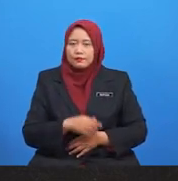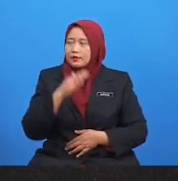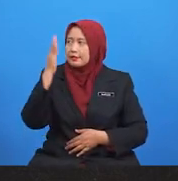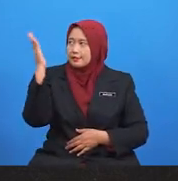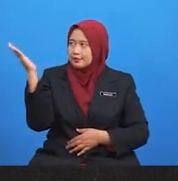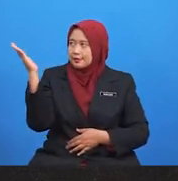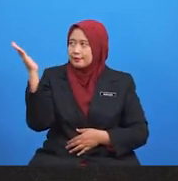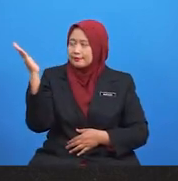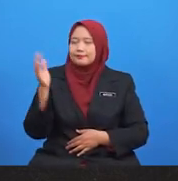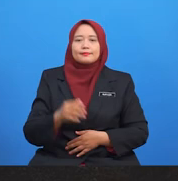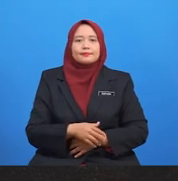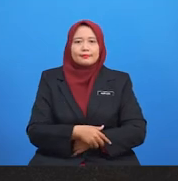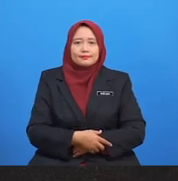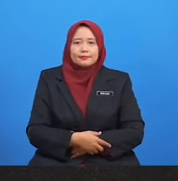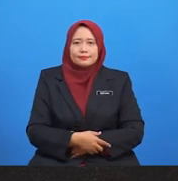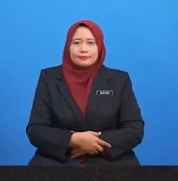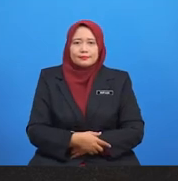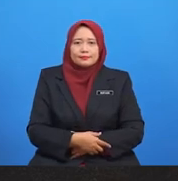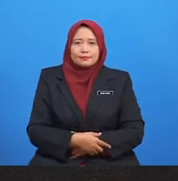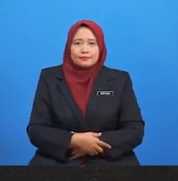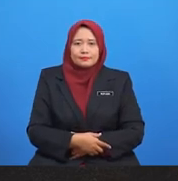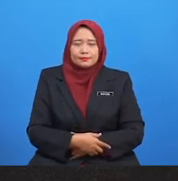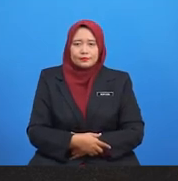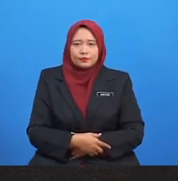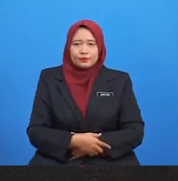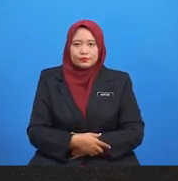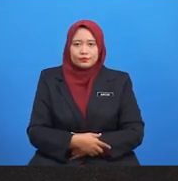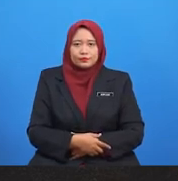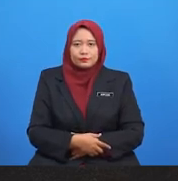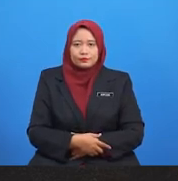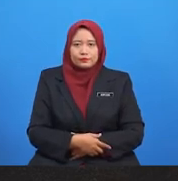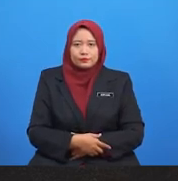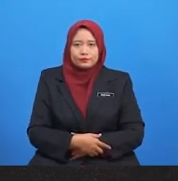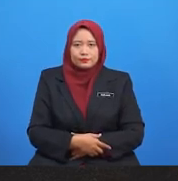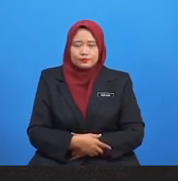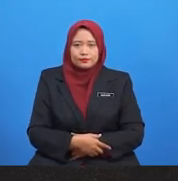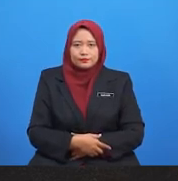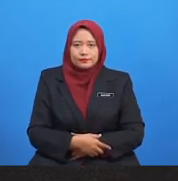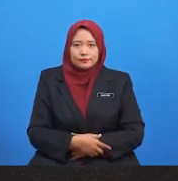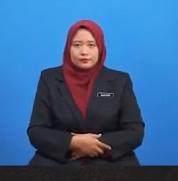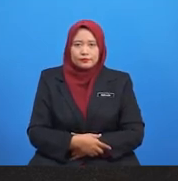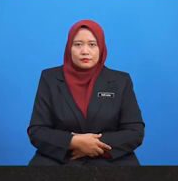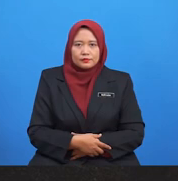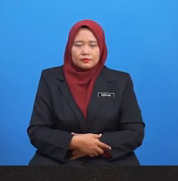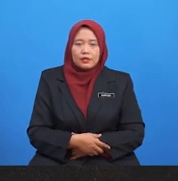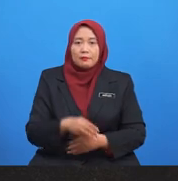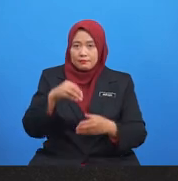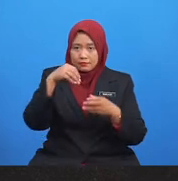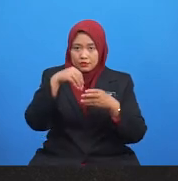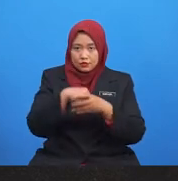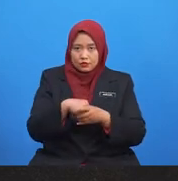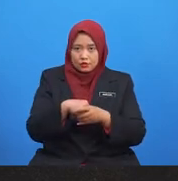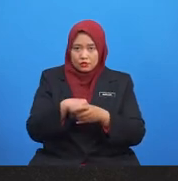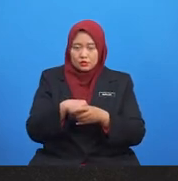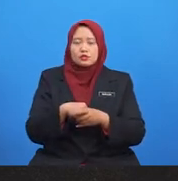Langkah yang pertama, masukkan punca kuasa 2 bagi 4 tolak x kuasa 2